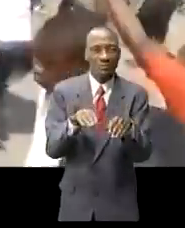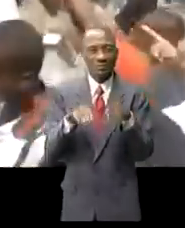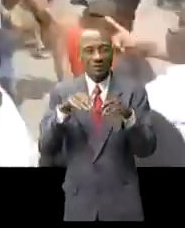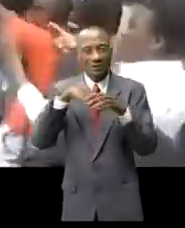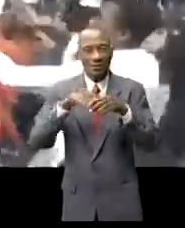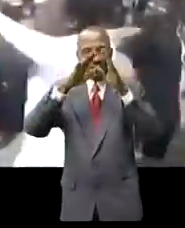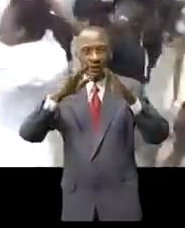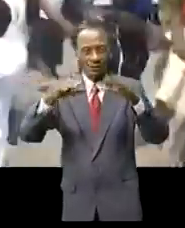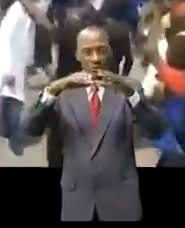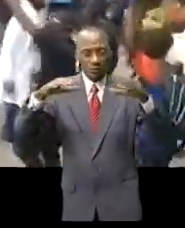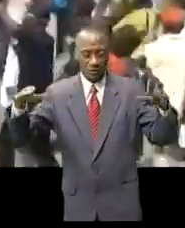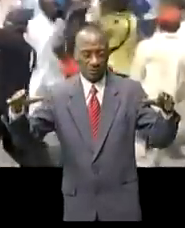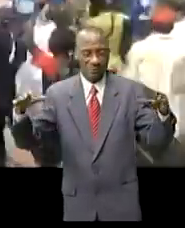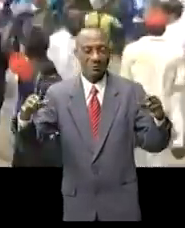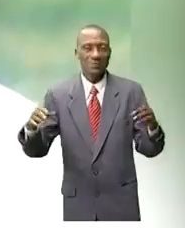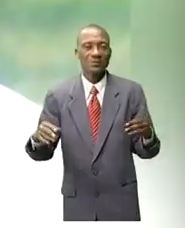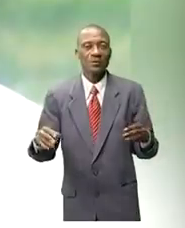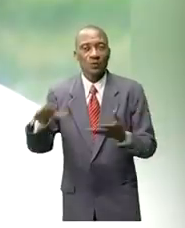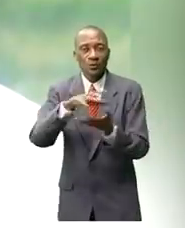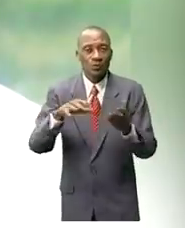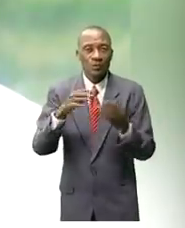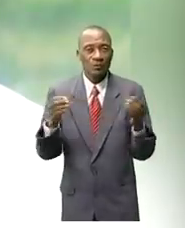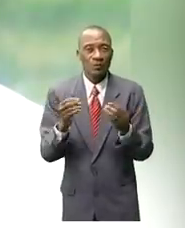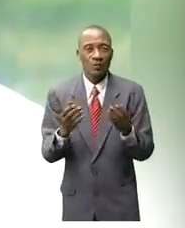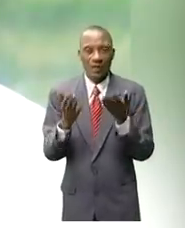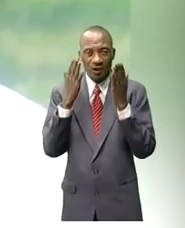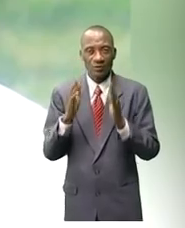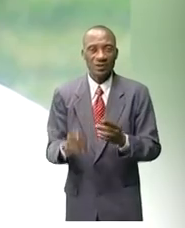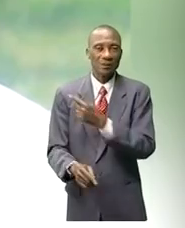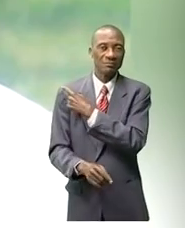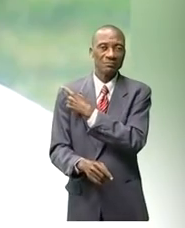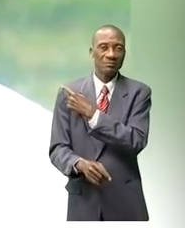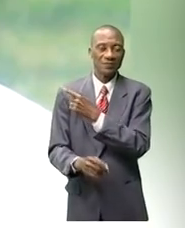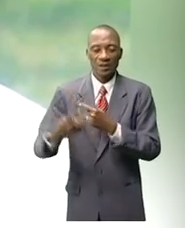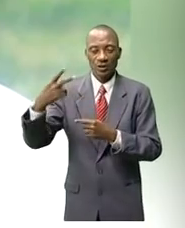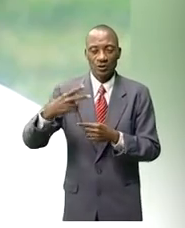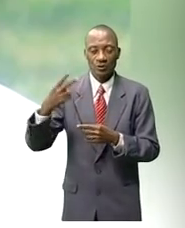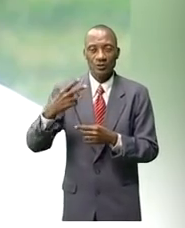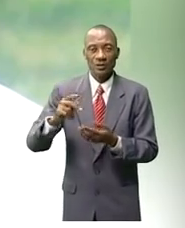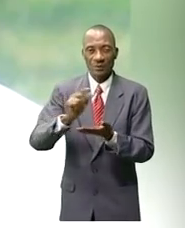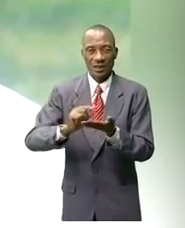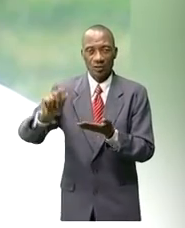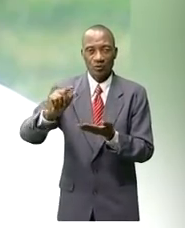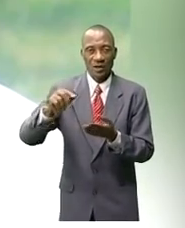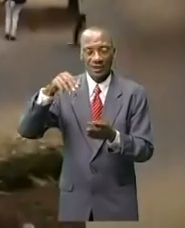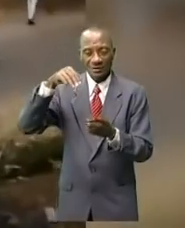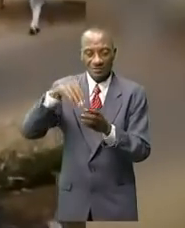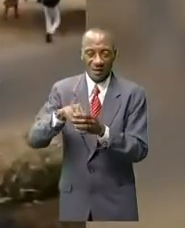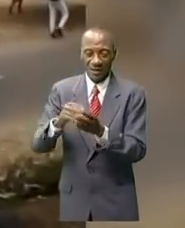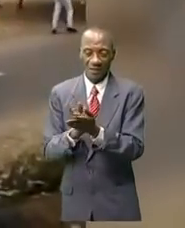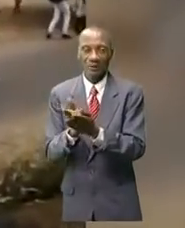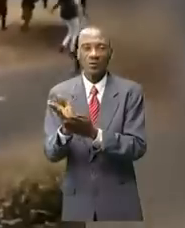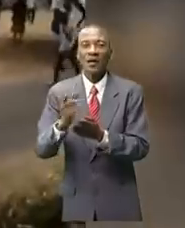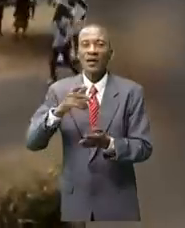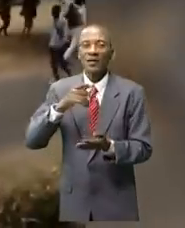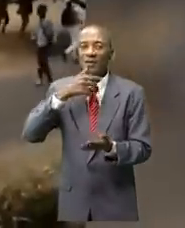au meurtre d'Honoré Chamakwete, étudiant en deuxième année de graduat à la faculté de lettres. Leur camarade serait